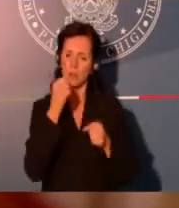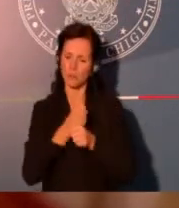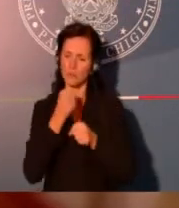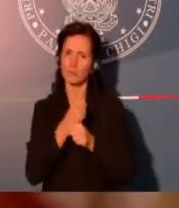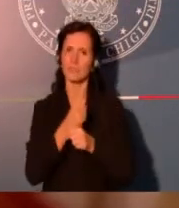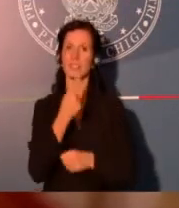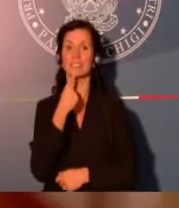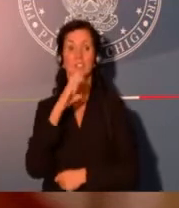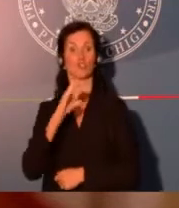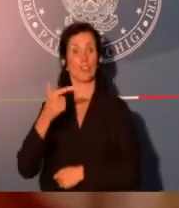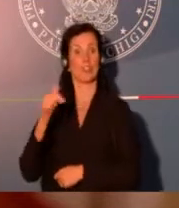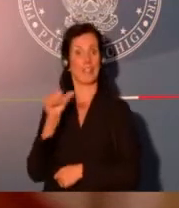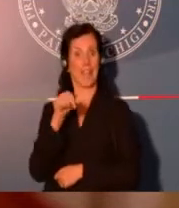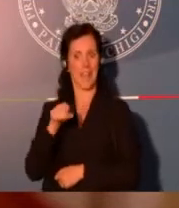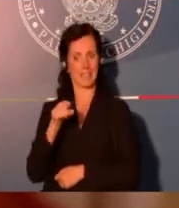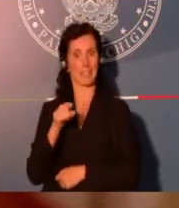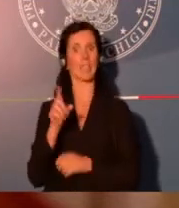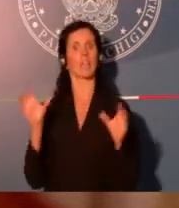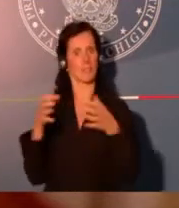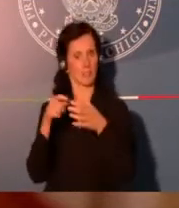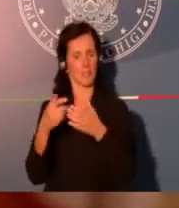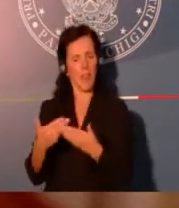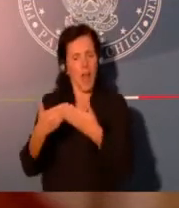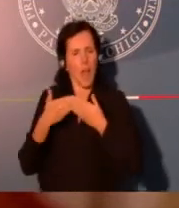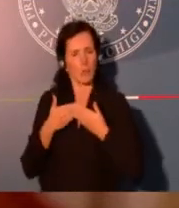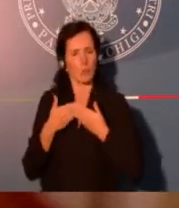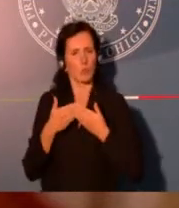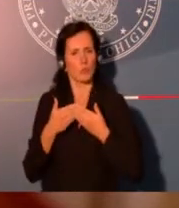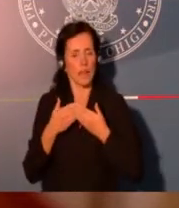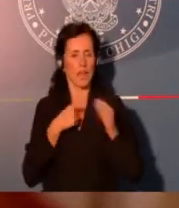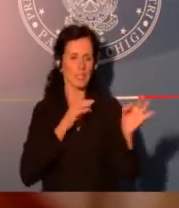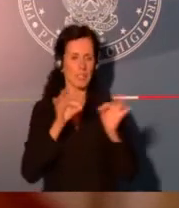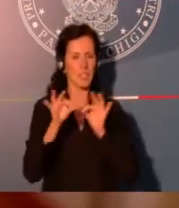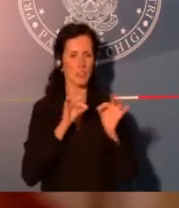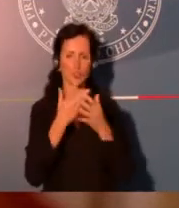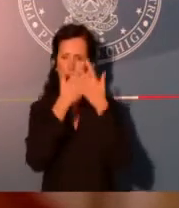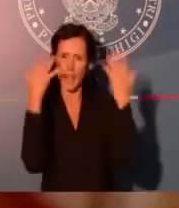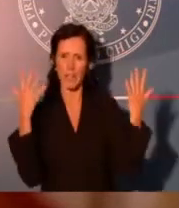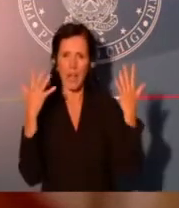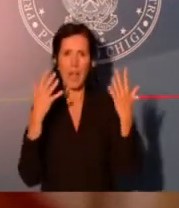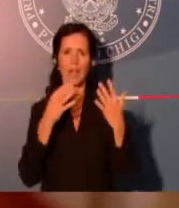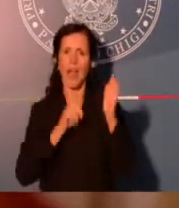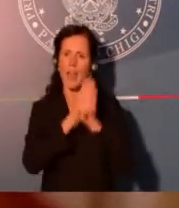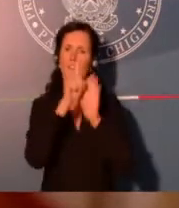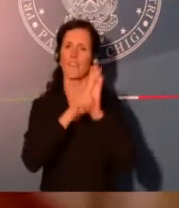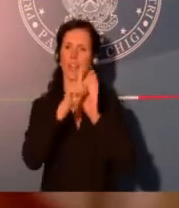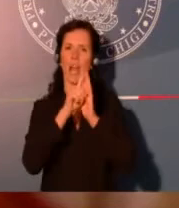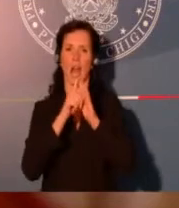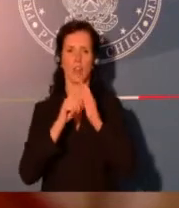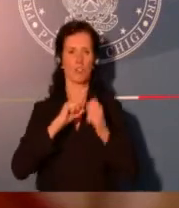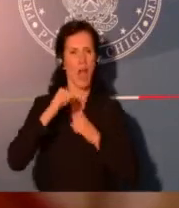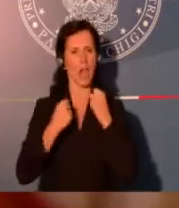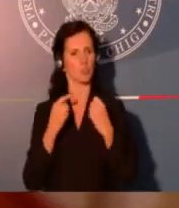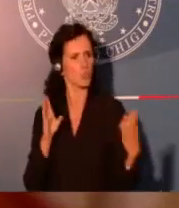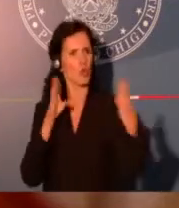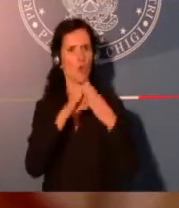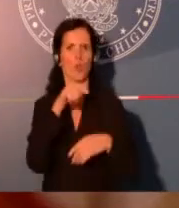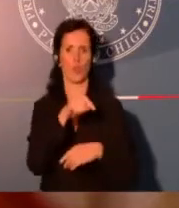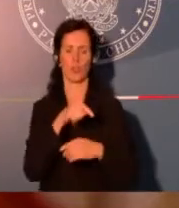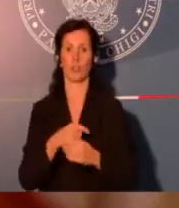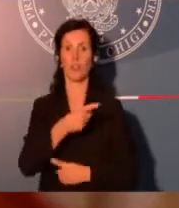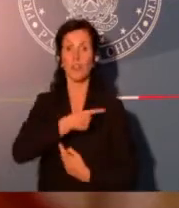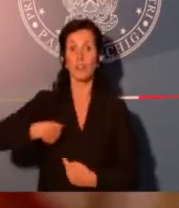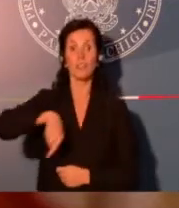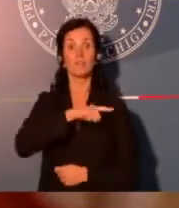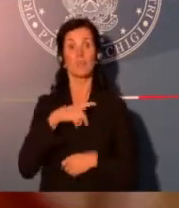aiuta ad avere chiarezza di visione strategica, efficacia di azione. Dobbiamo